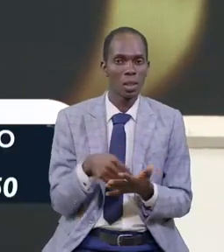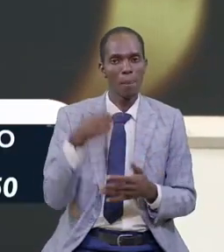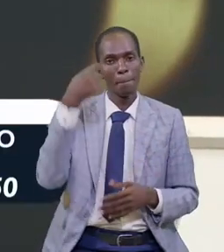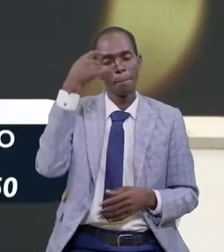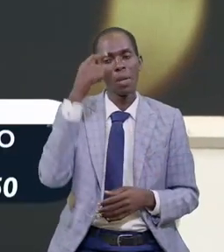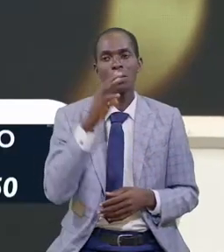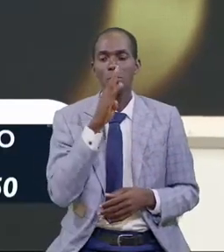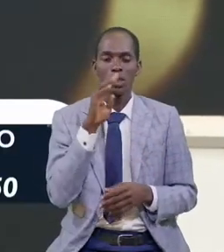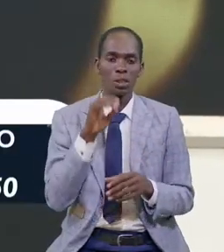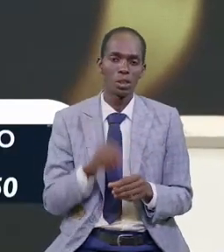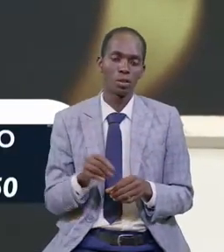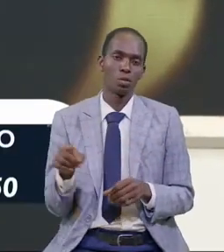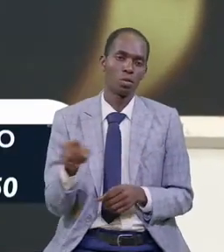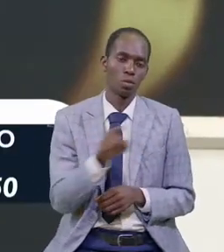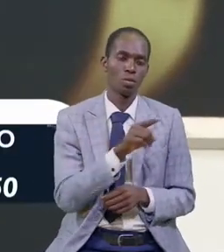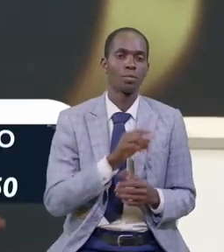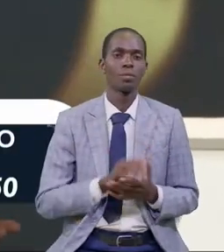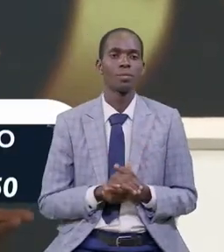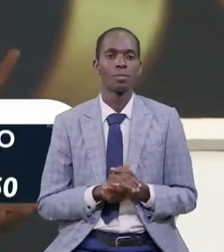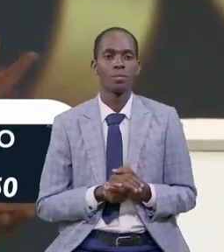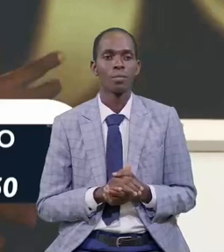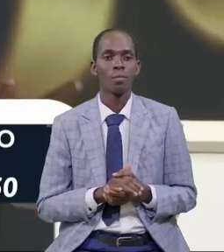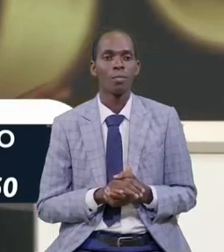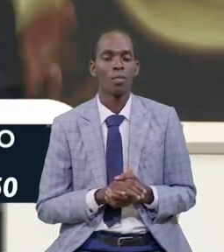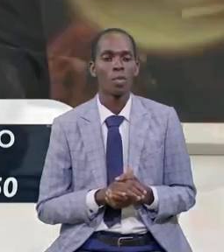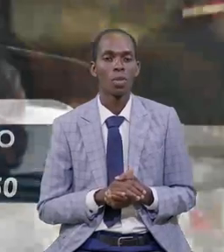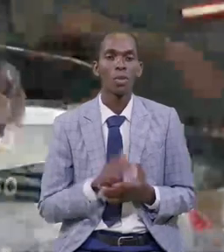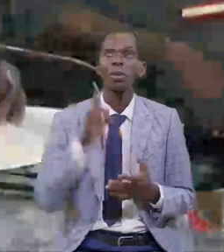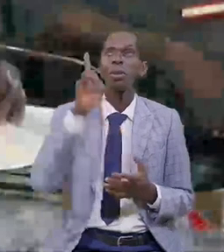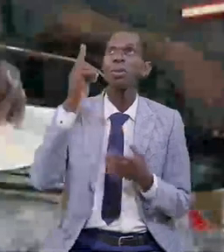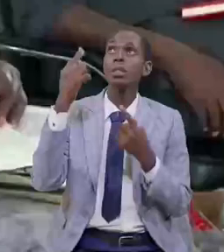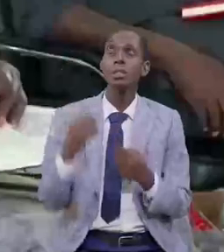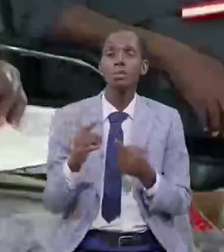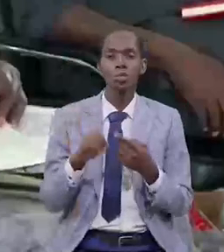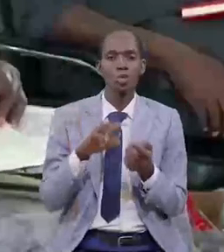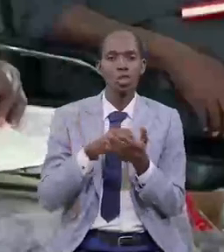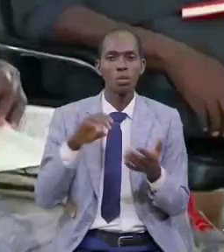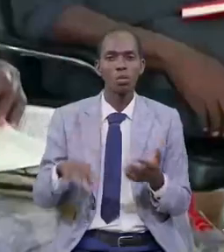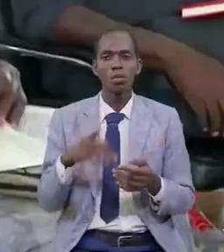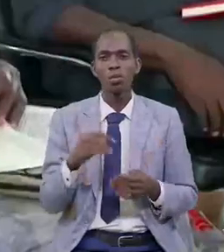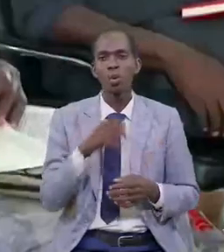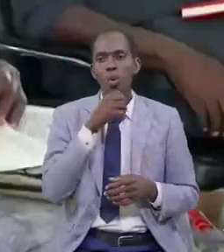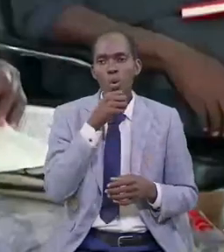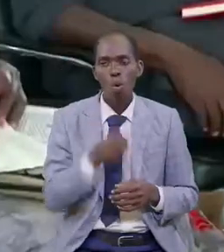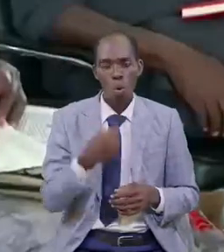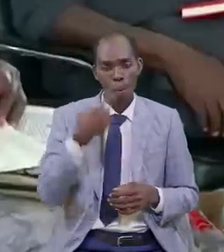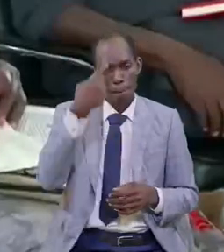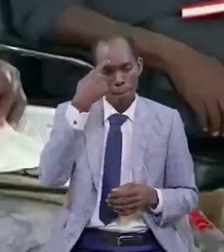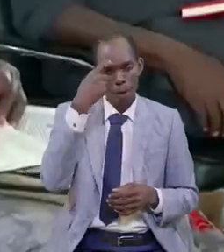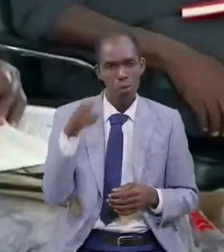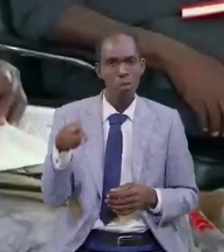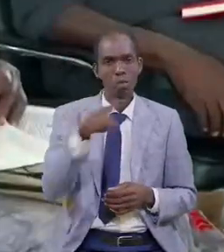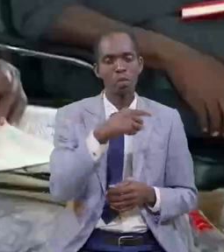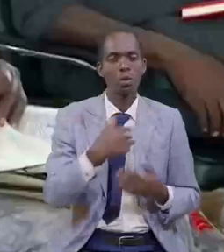sentiments qui étai en jésus-chist c'est pourquoi on vient à lui alors on va vouloir